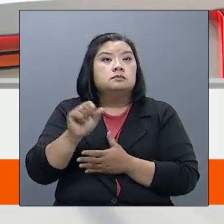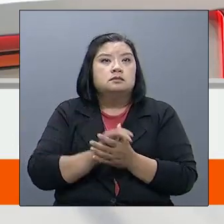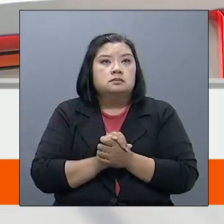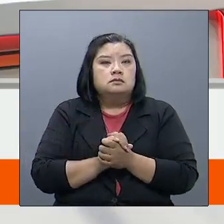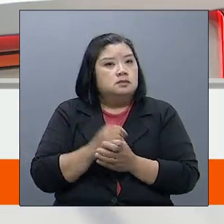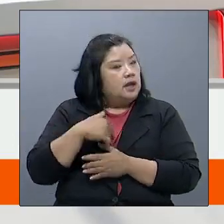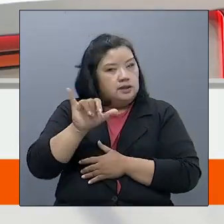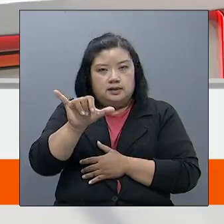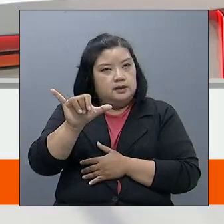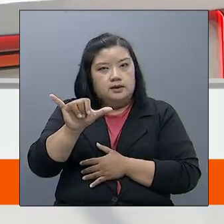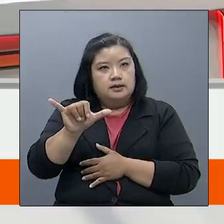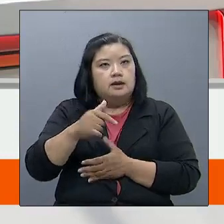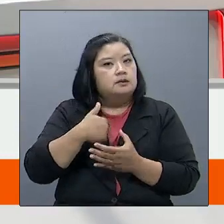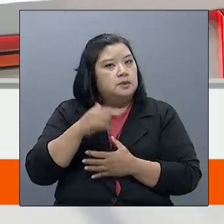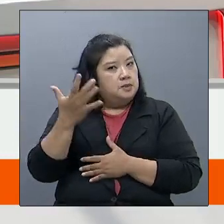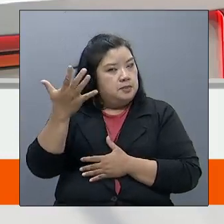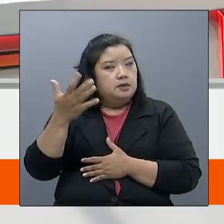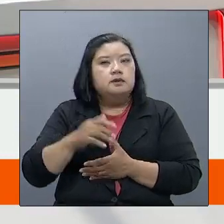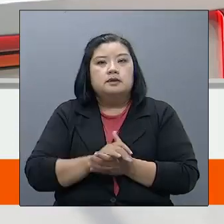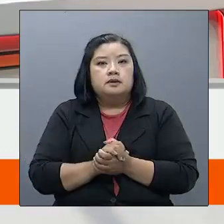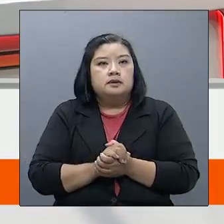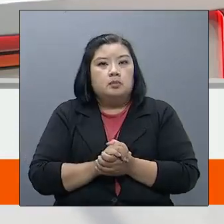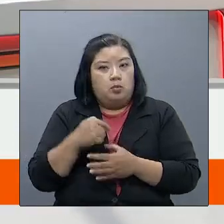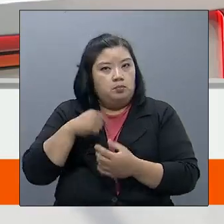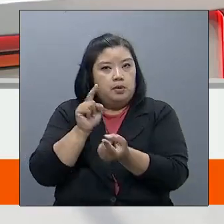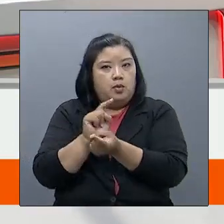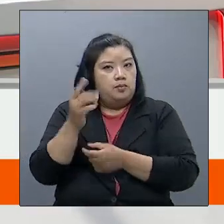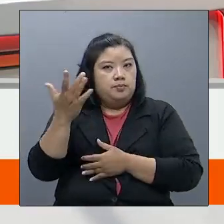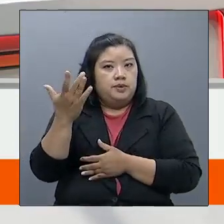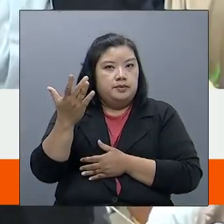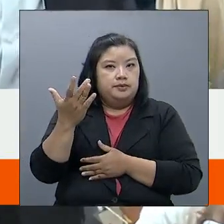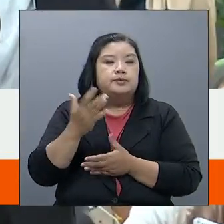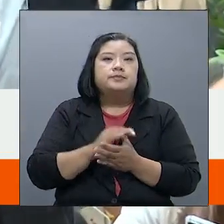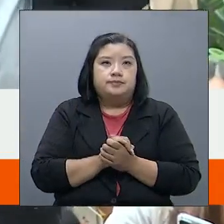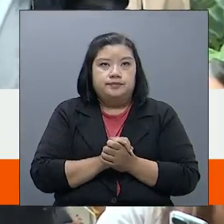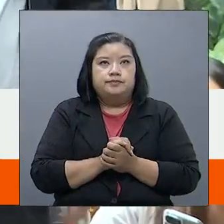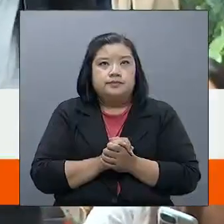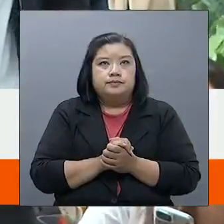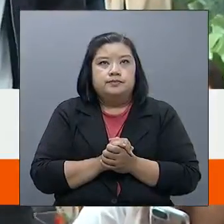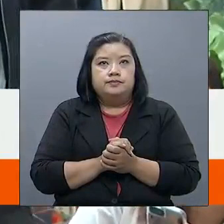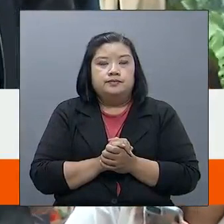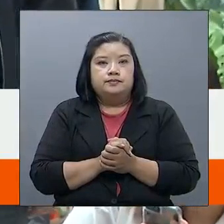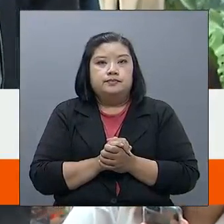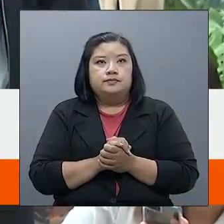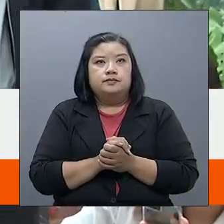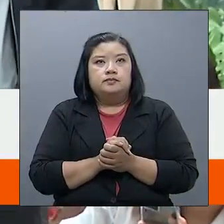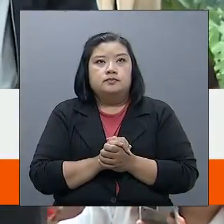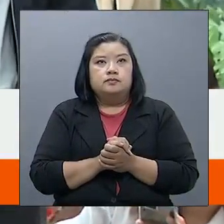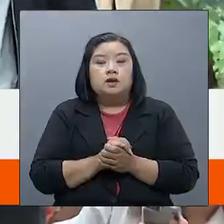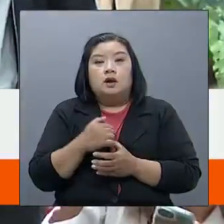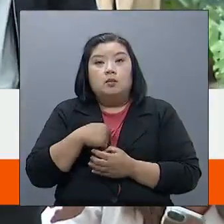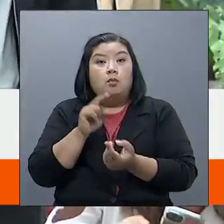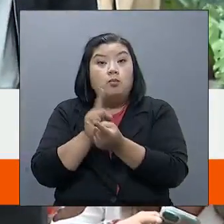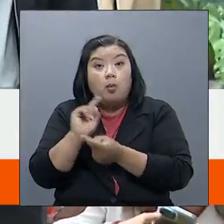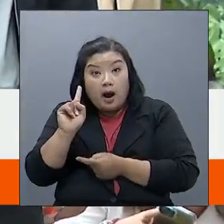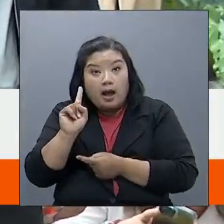าคะ ยังไม่มีการติดต่อเลยนะครับเพราะจริงๆแล้วเมนที่จะติดต่อก็ต้องติดต่อผ่านสส.วิโรจน์นะครับ